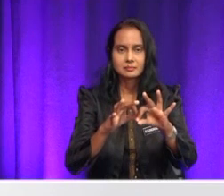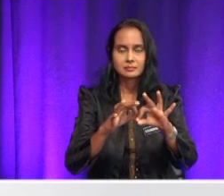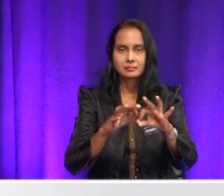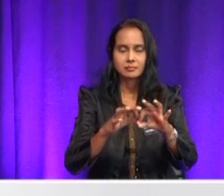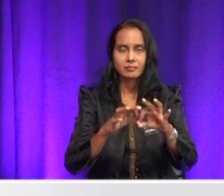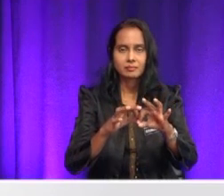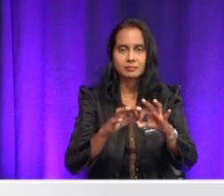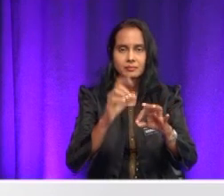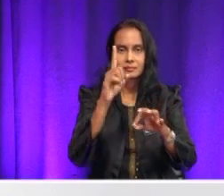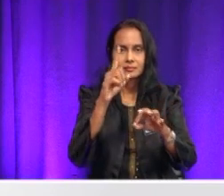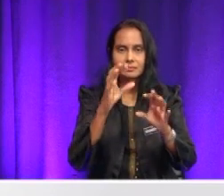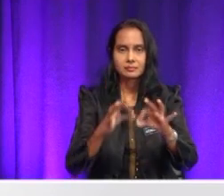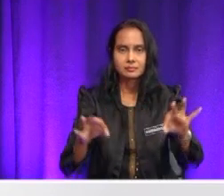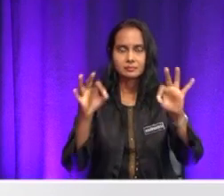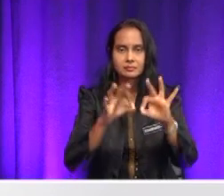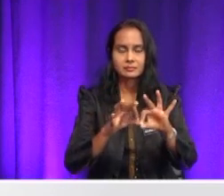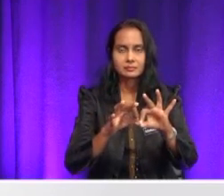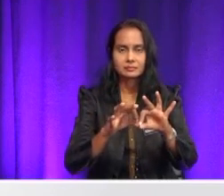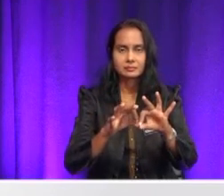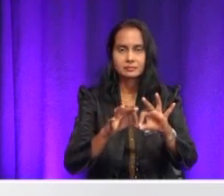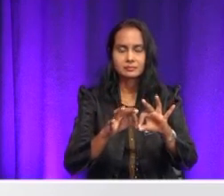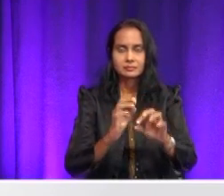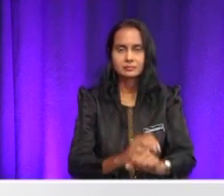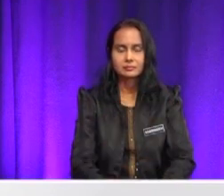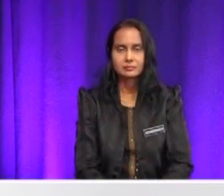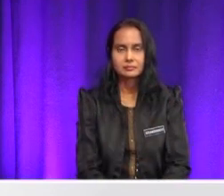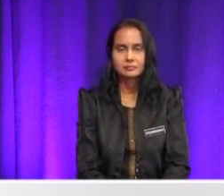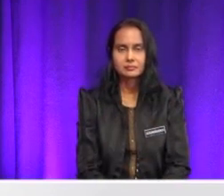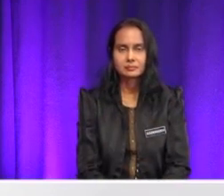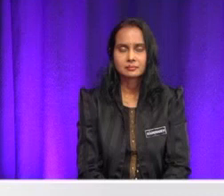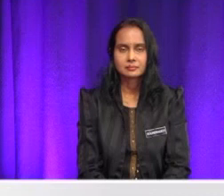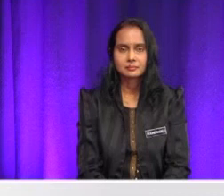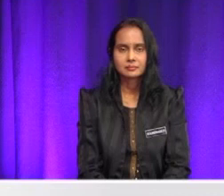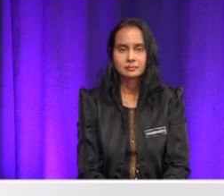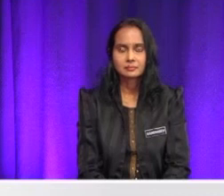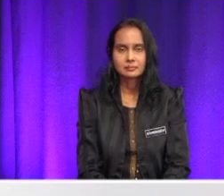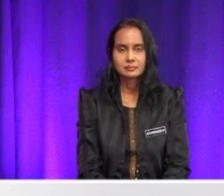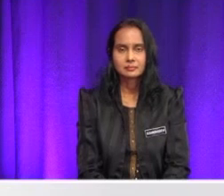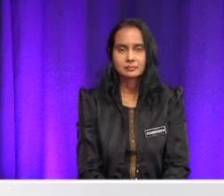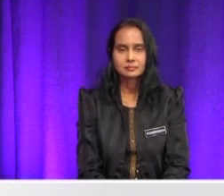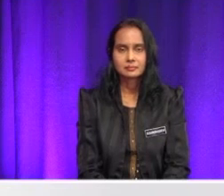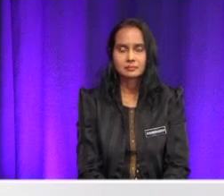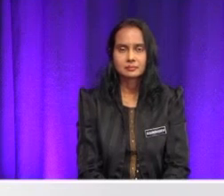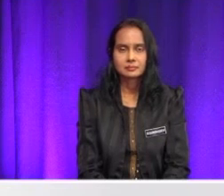empat satu saja Oke siapa yang boleh Bagi jawaban HIV ataupun analisa